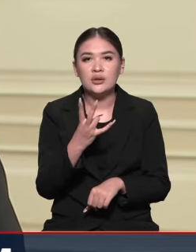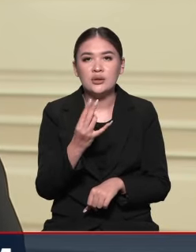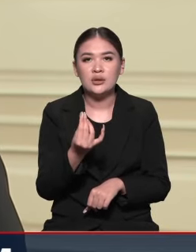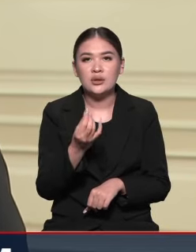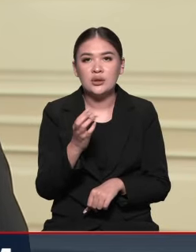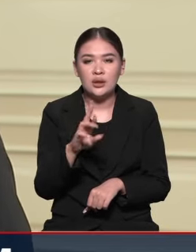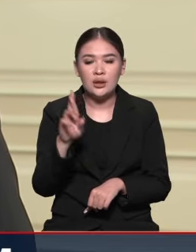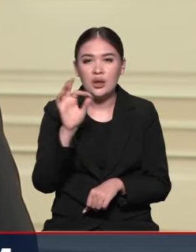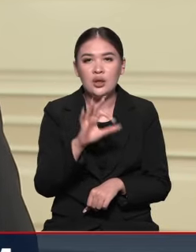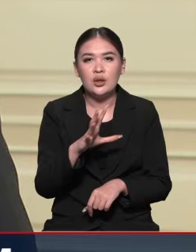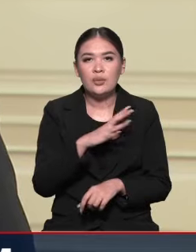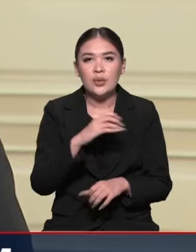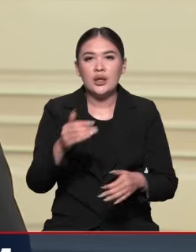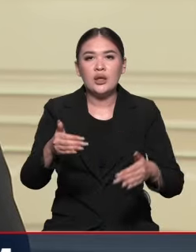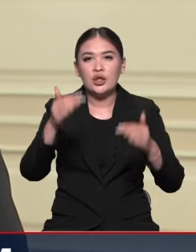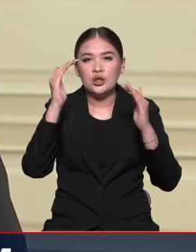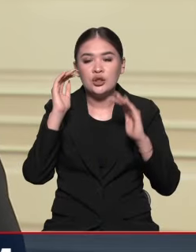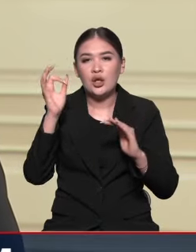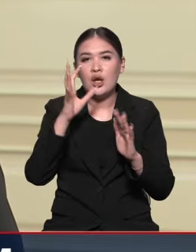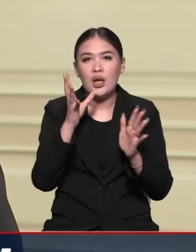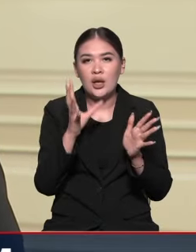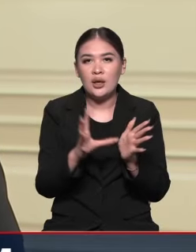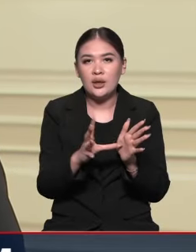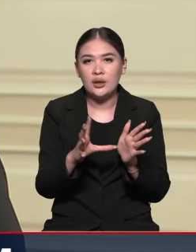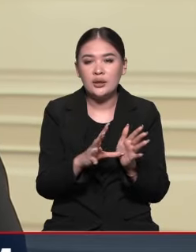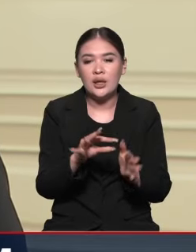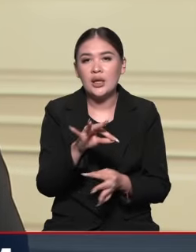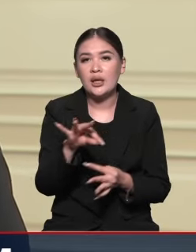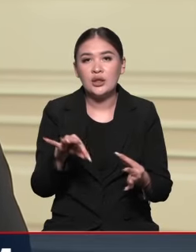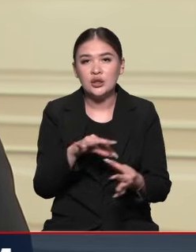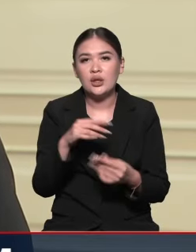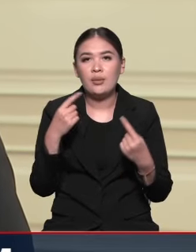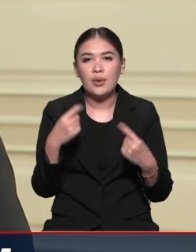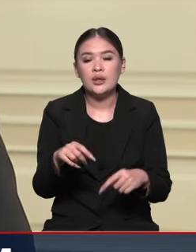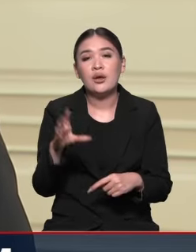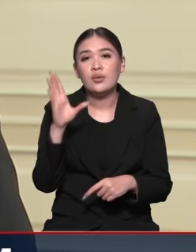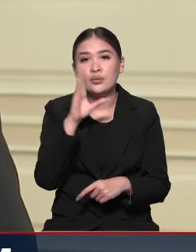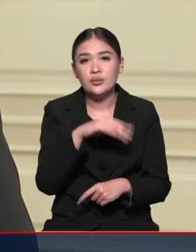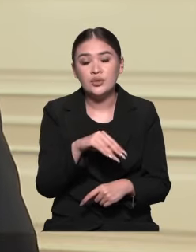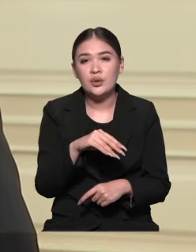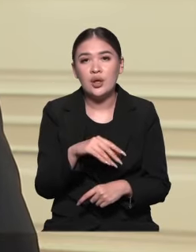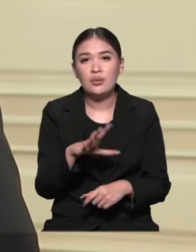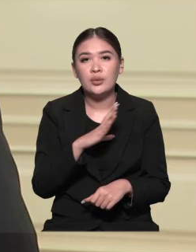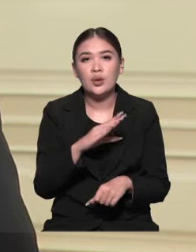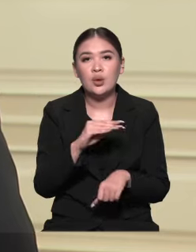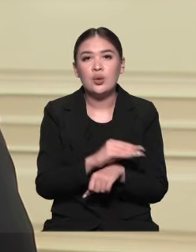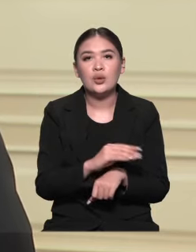себя на крыше, потреблять электроэнергию для собственных нужд, а излишки продавать в сеть по установленному тарифу.